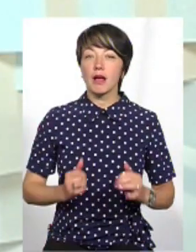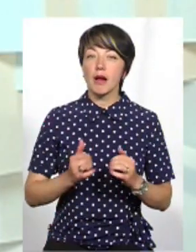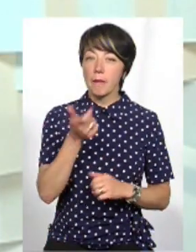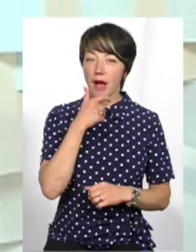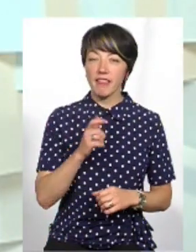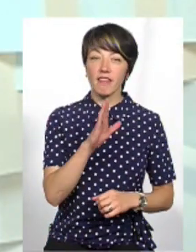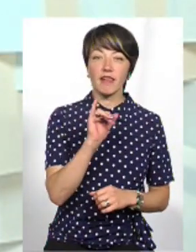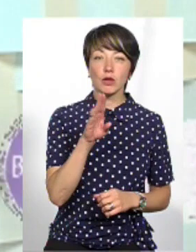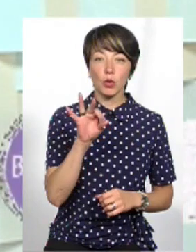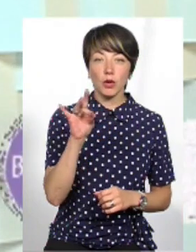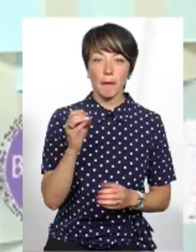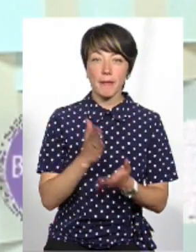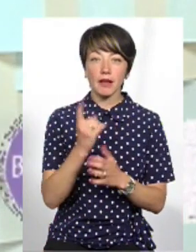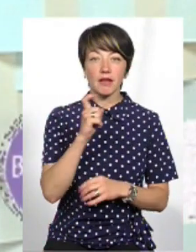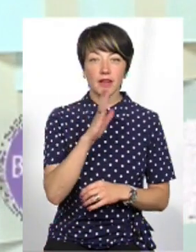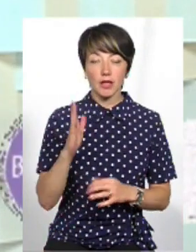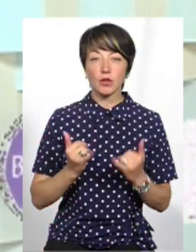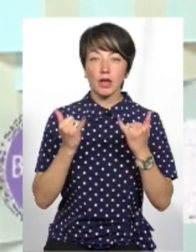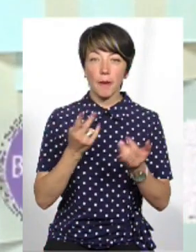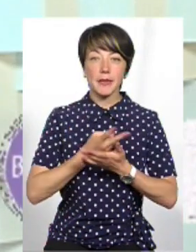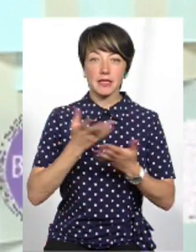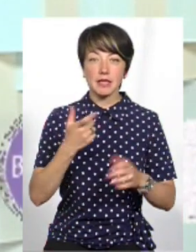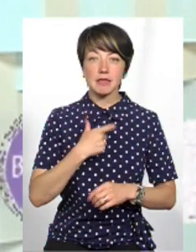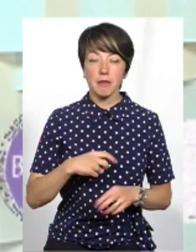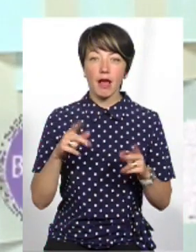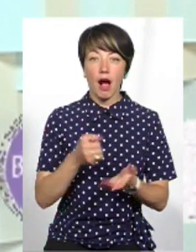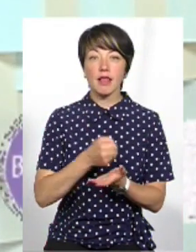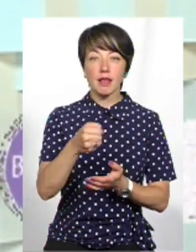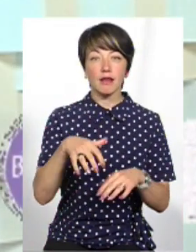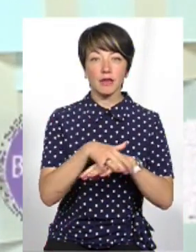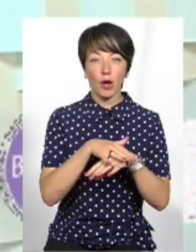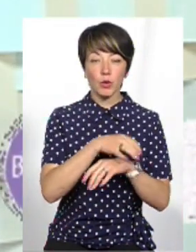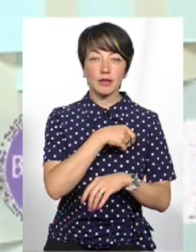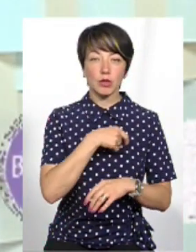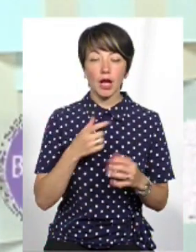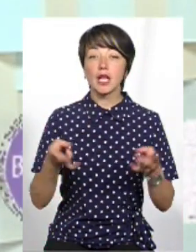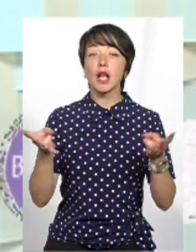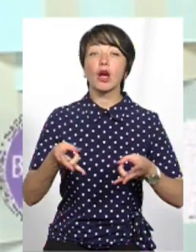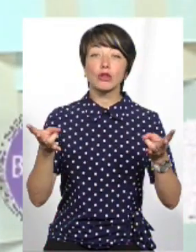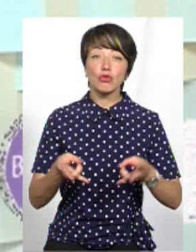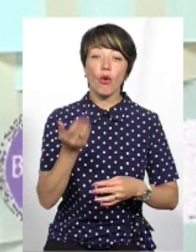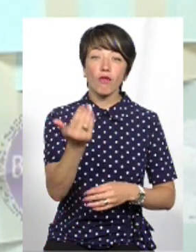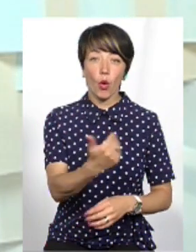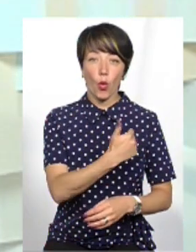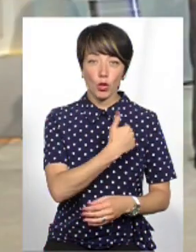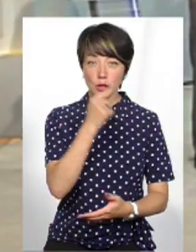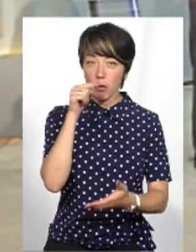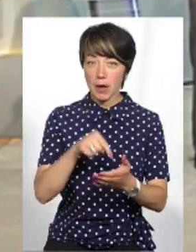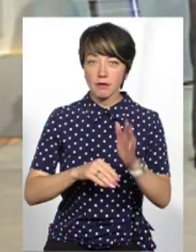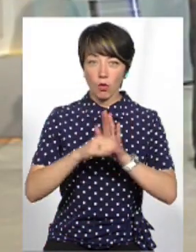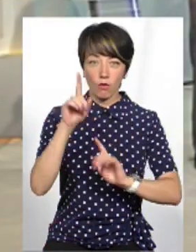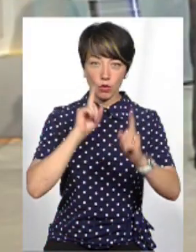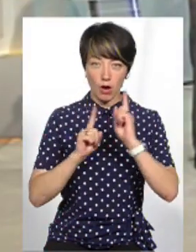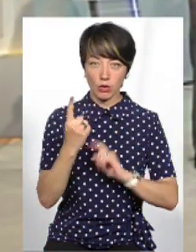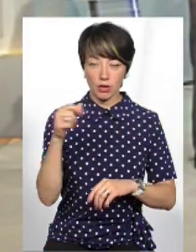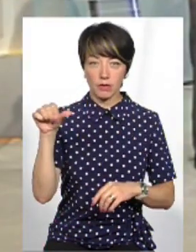Пане Вікторе, зараз маєте хвилину для презентації себе як кандидата у народні депутати. Задля чого йдете у Верховну Раду? Прошу,